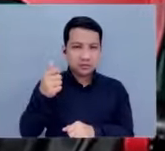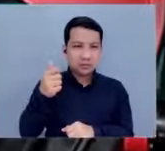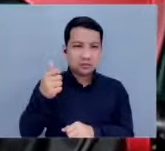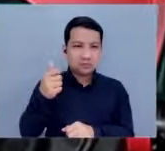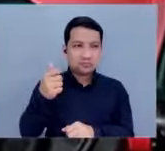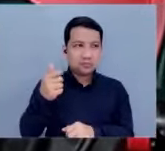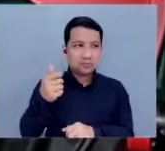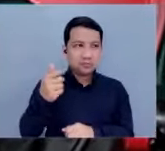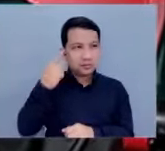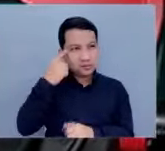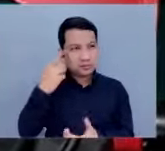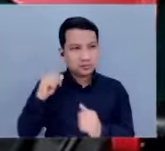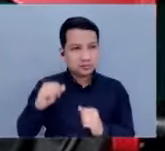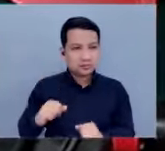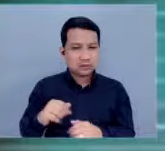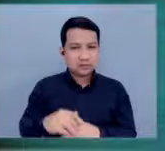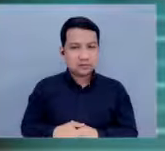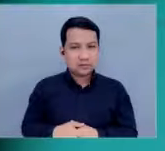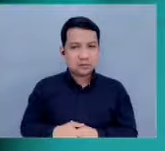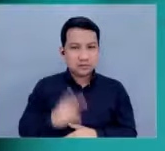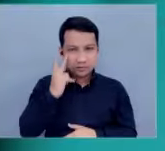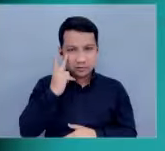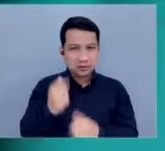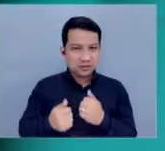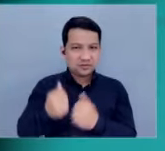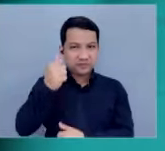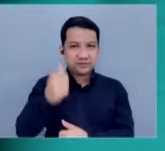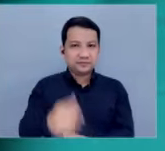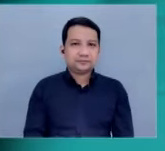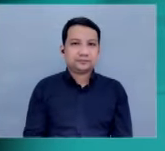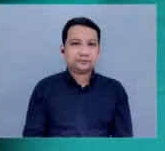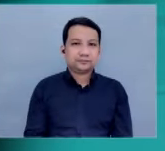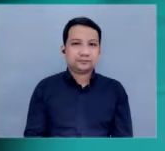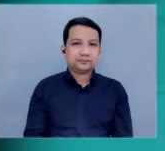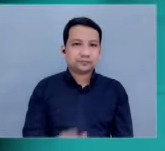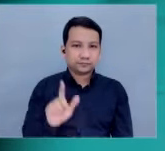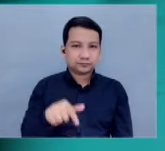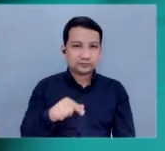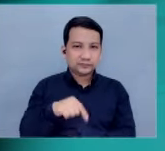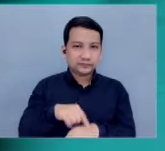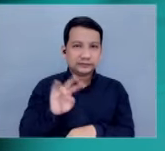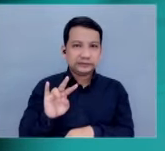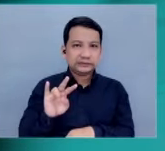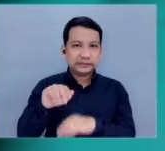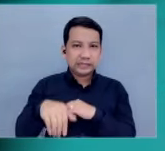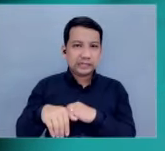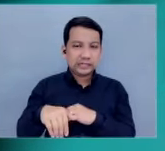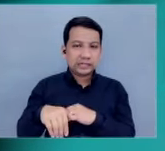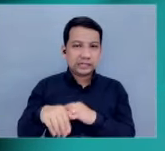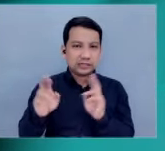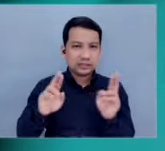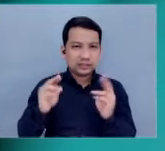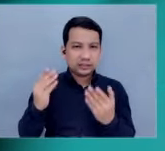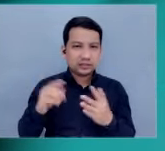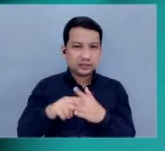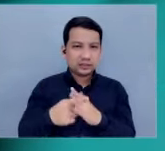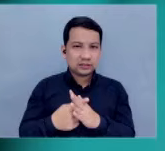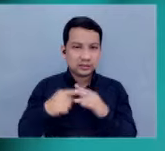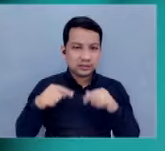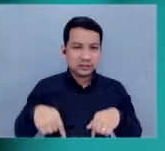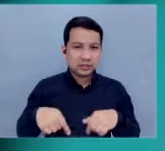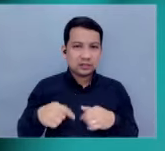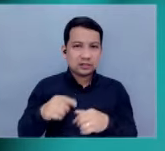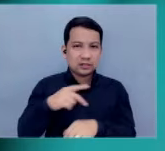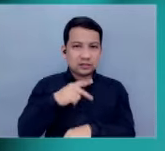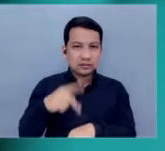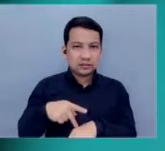I think we can win. Mamayang alas 7 ng gabi, inaasahang magsisimula ang laban ng Pilipinas